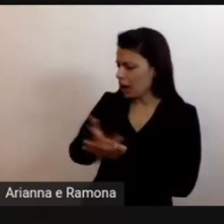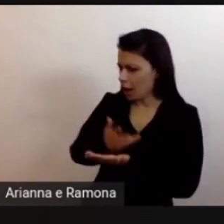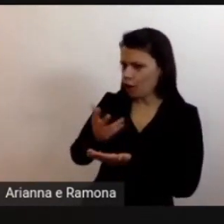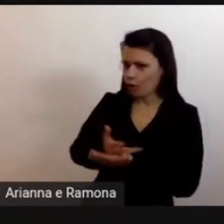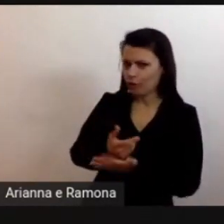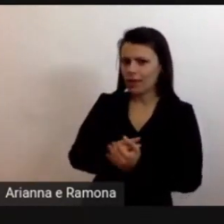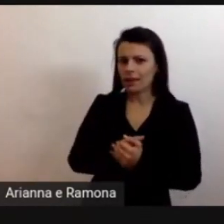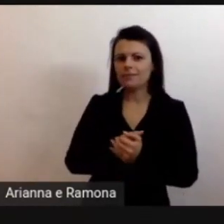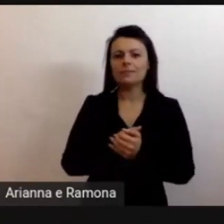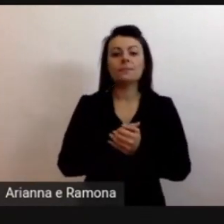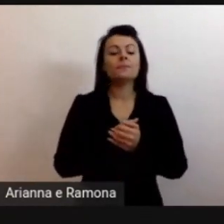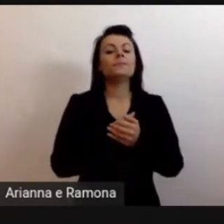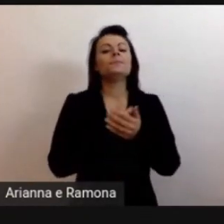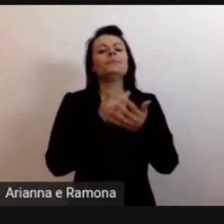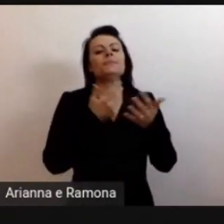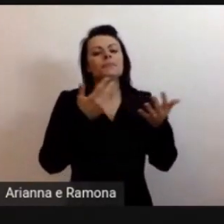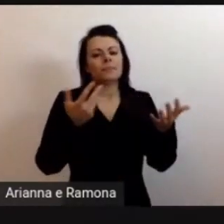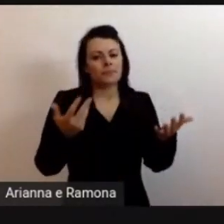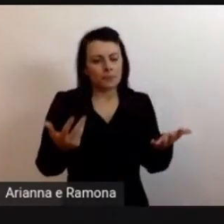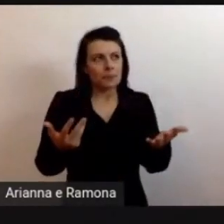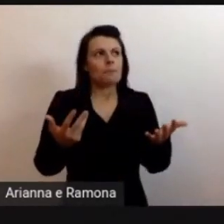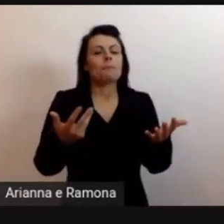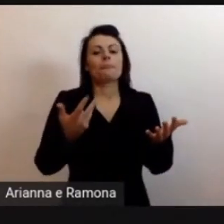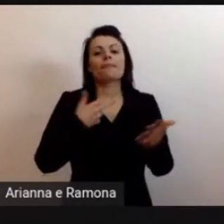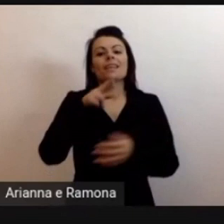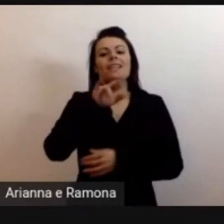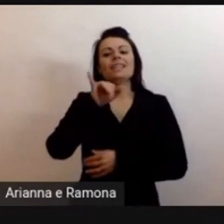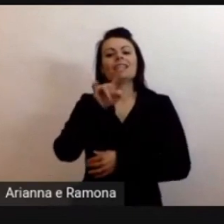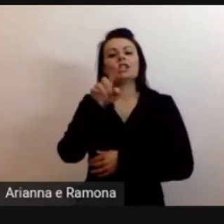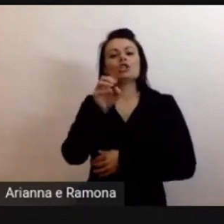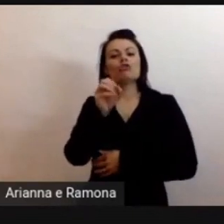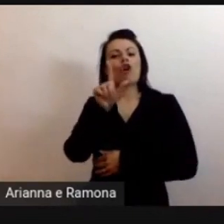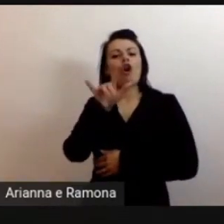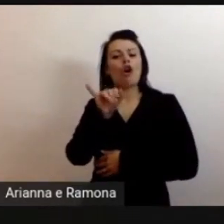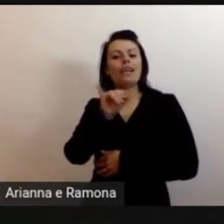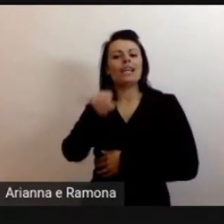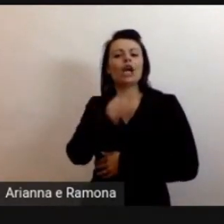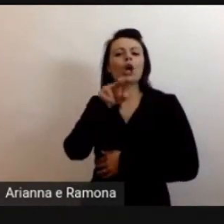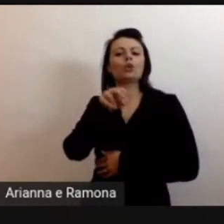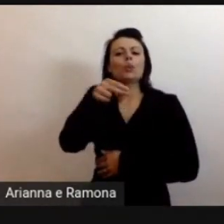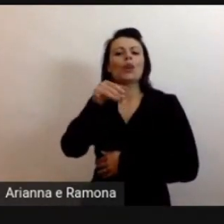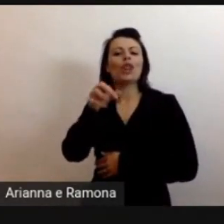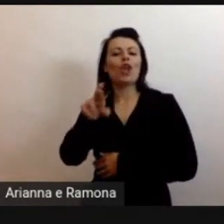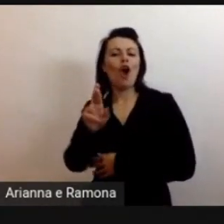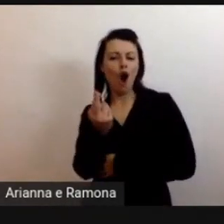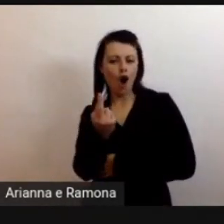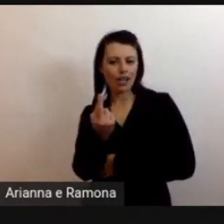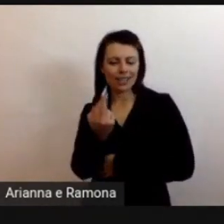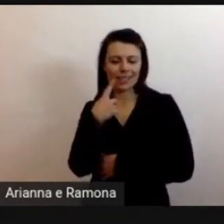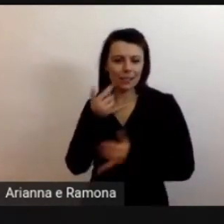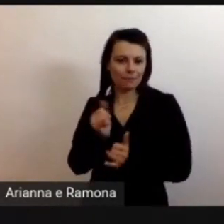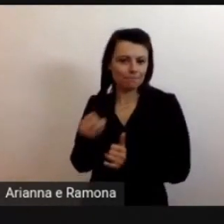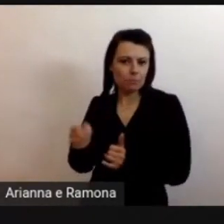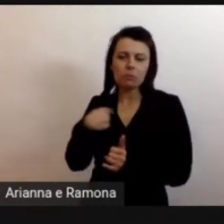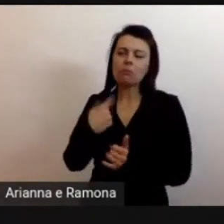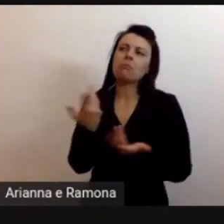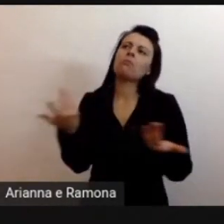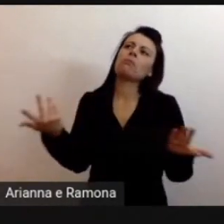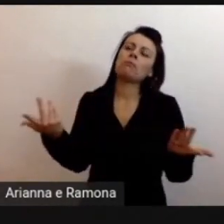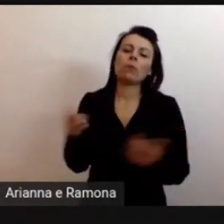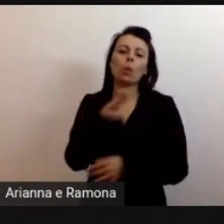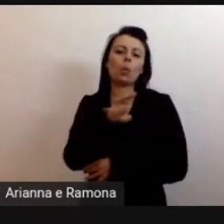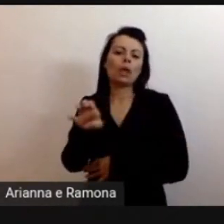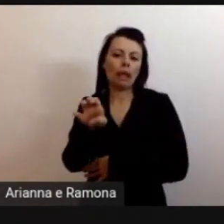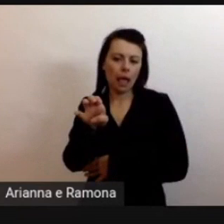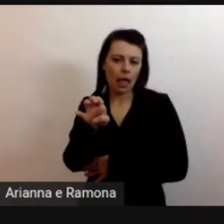allora c'è il grigio junior che un weekend siamo